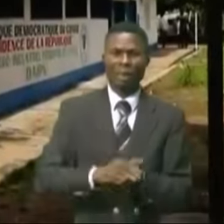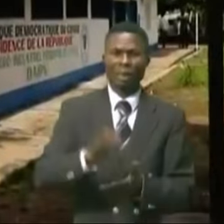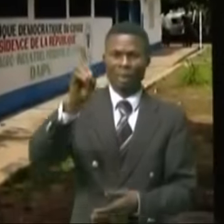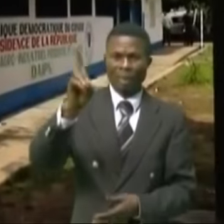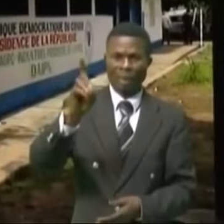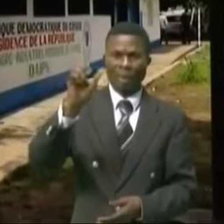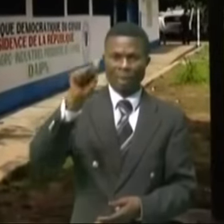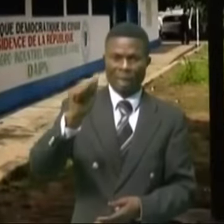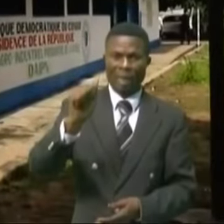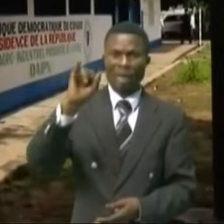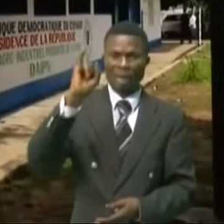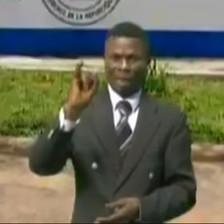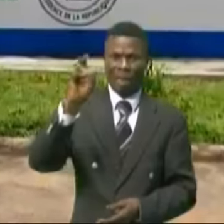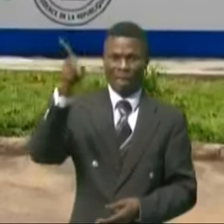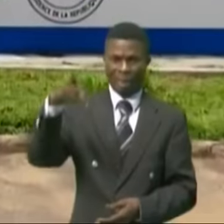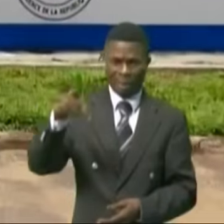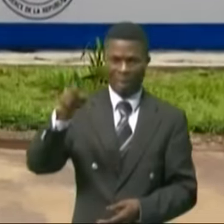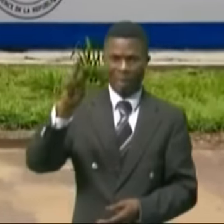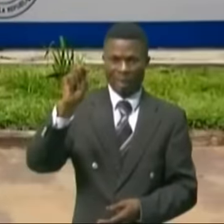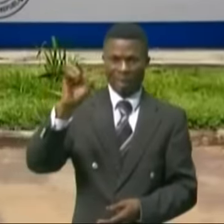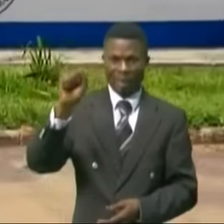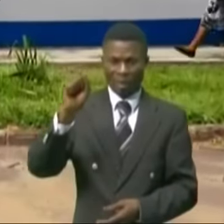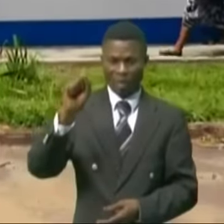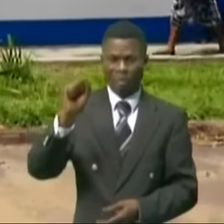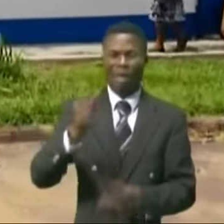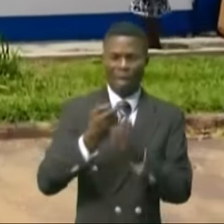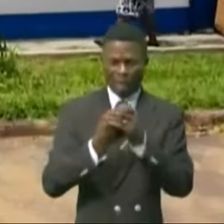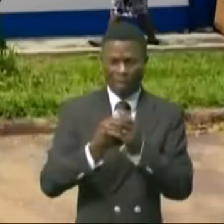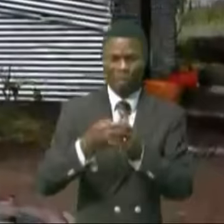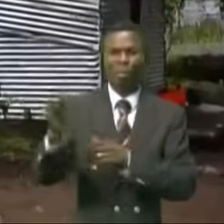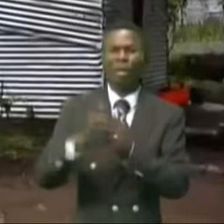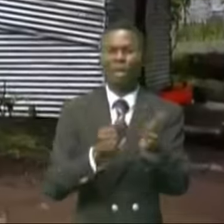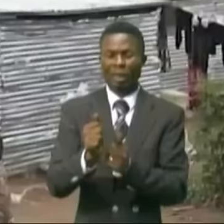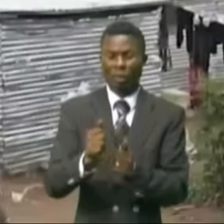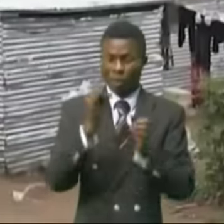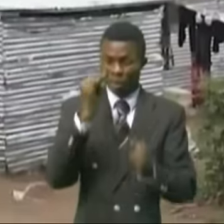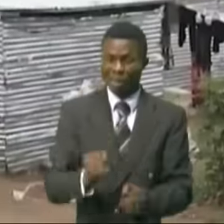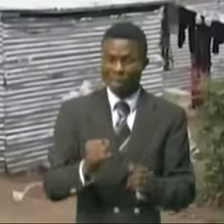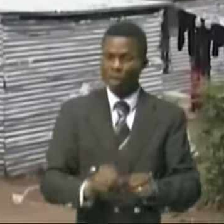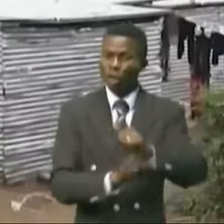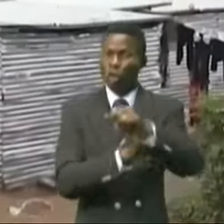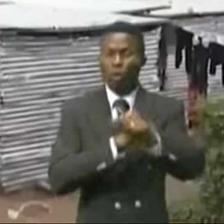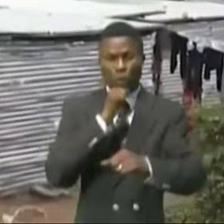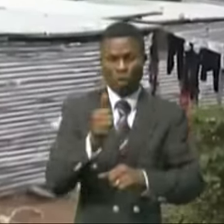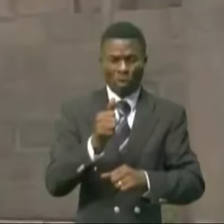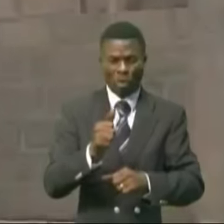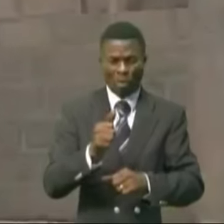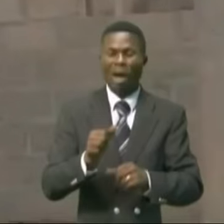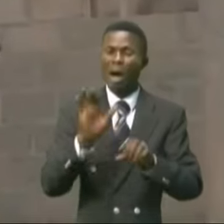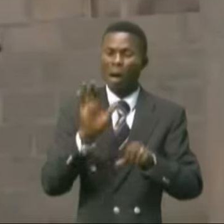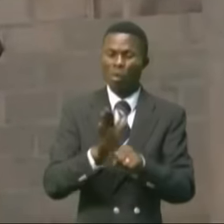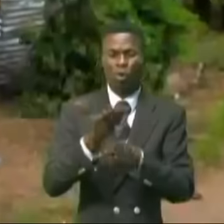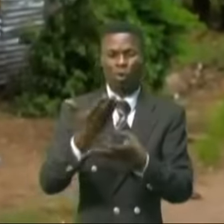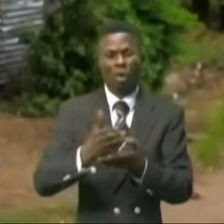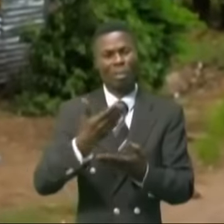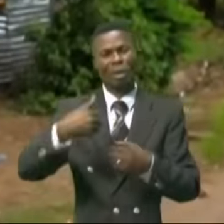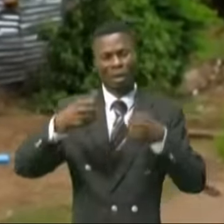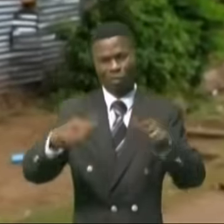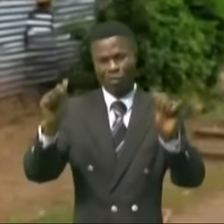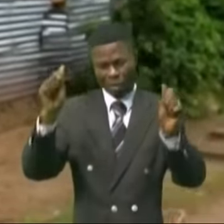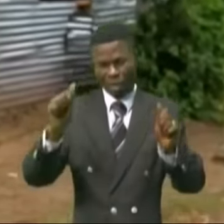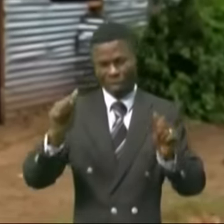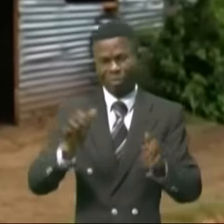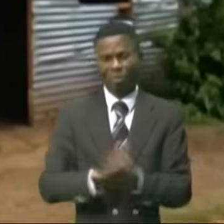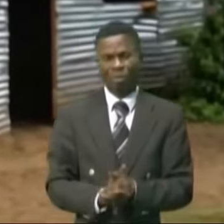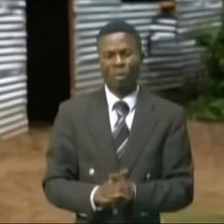de disparition si rien n'est fait à l'instant. Spoliation des terrains avec la complicité de certaines autorités et le chef coutumier. Insécurité